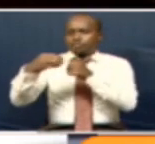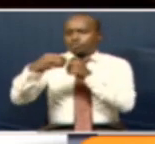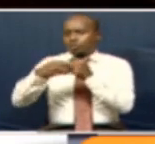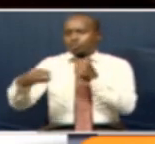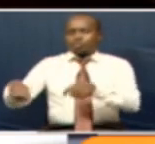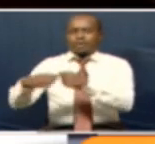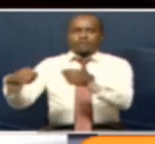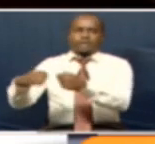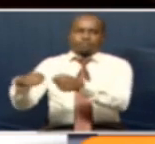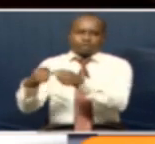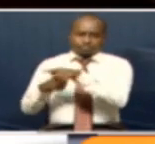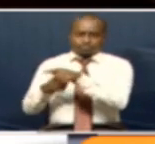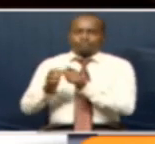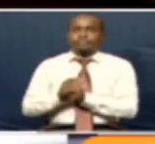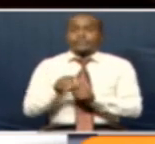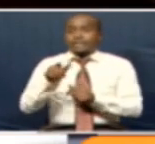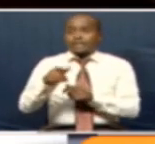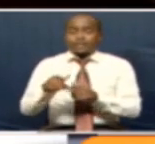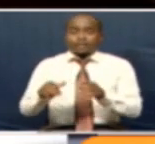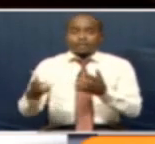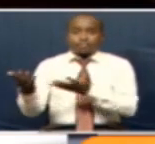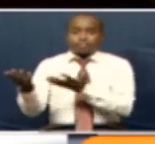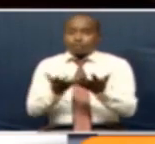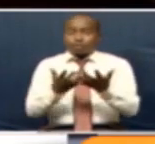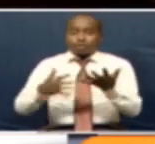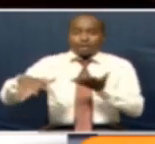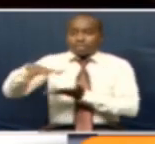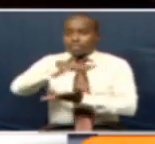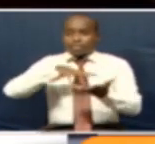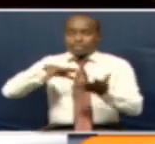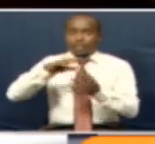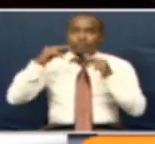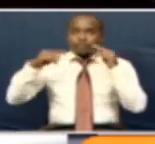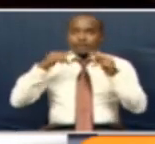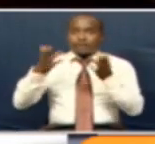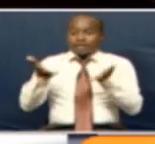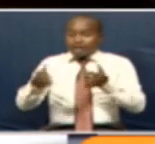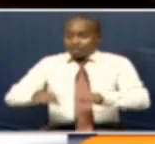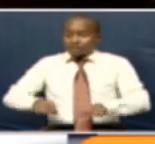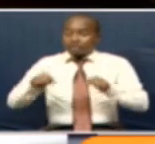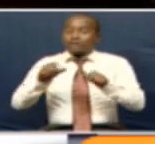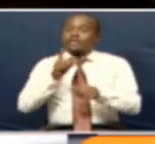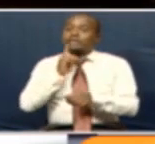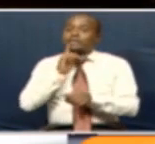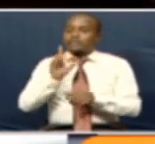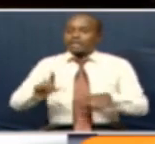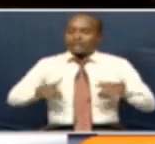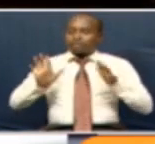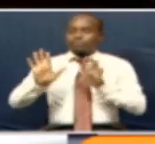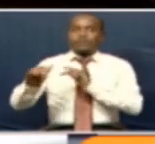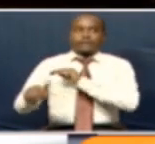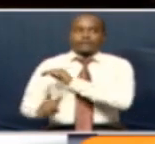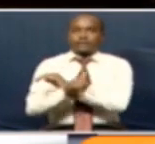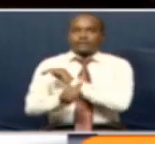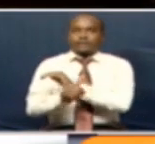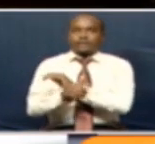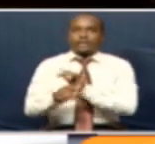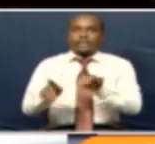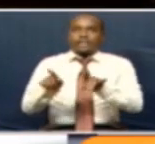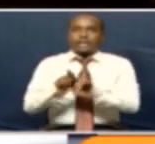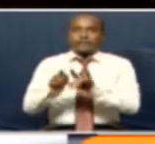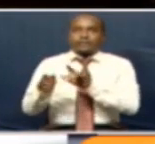Sonko. Tukio hilo lilizua hali ya mshike mshike katika hoteli hiyo, huku mwenyekiti huyo sasa akidai kwamba maisha yake yako hatarini,